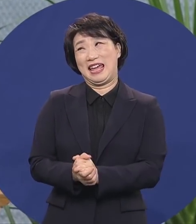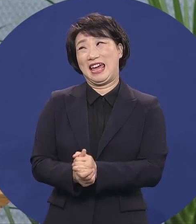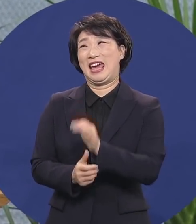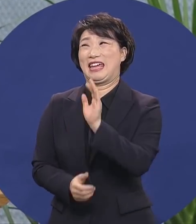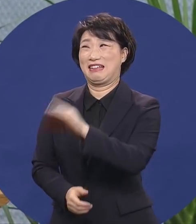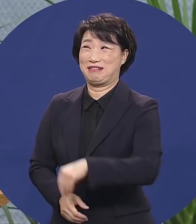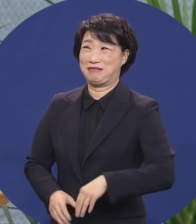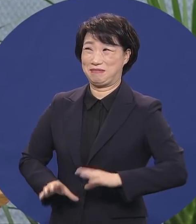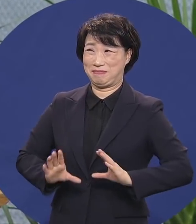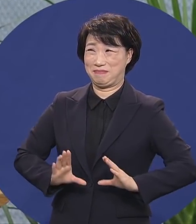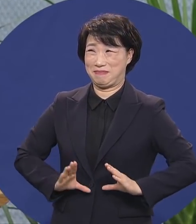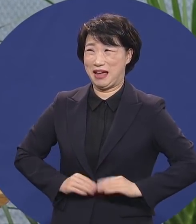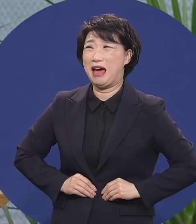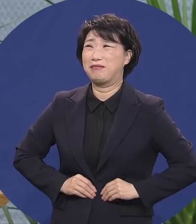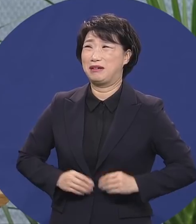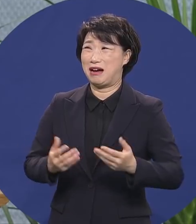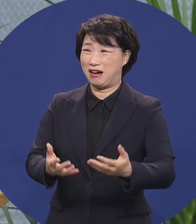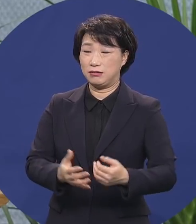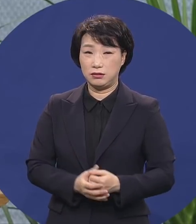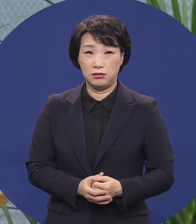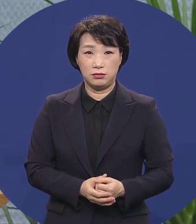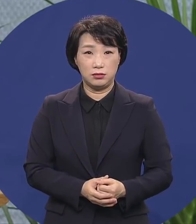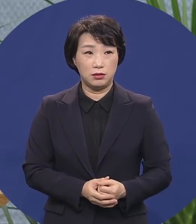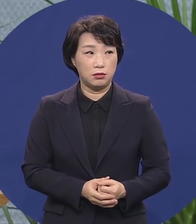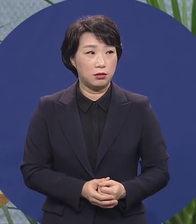배고파 죽겠는데.